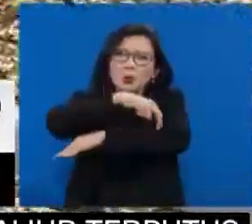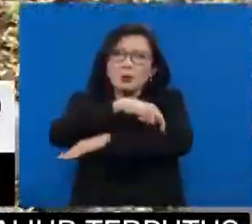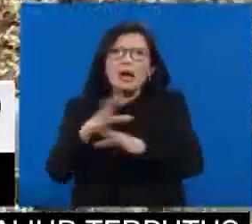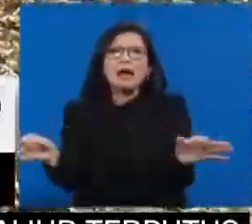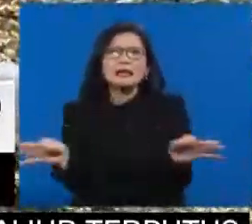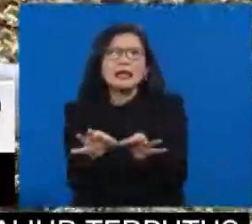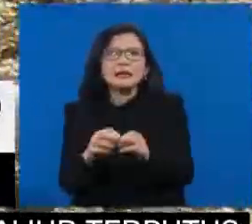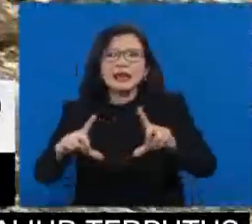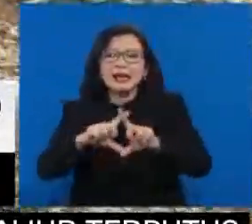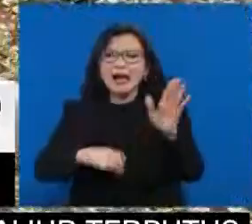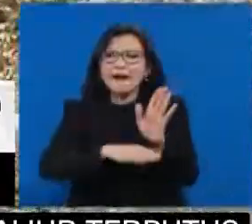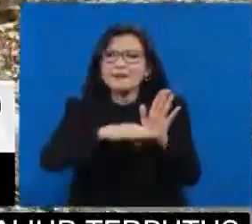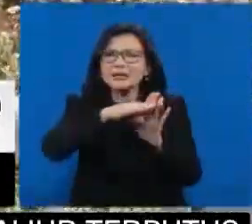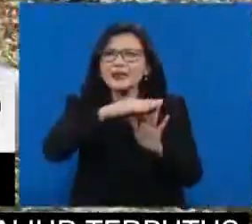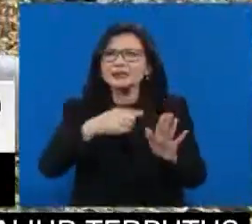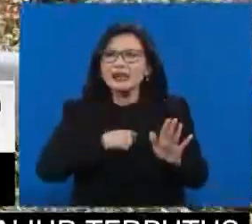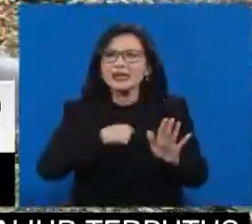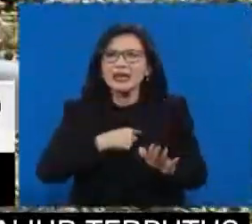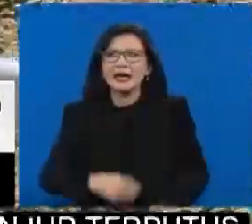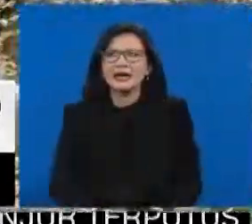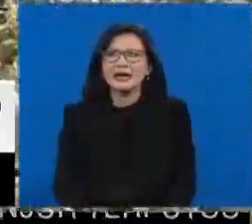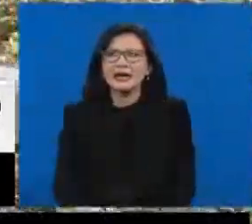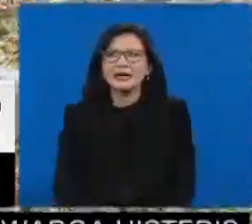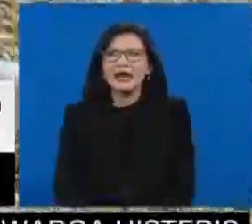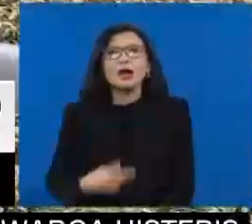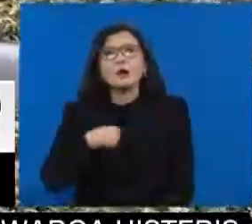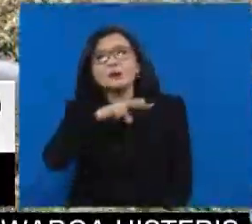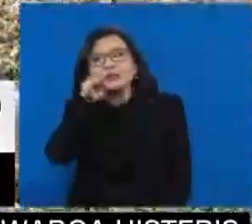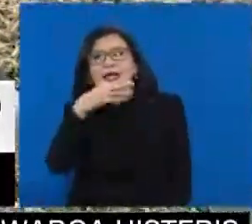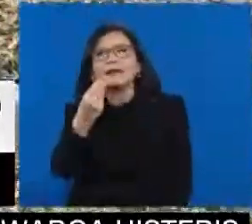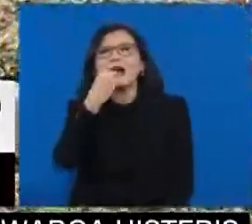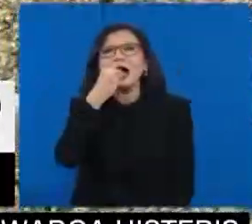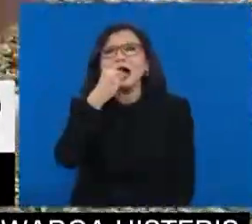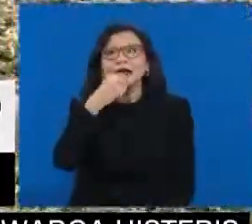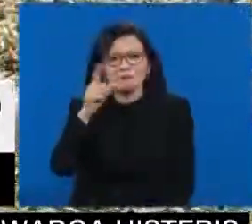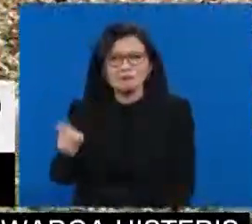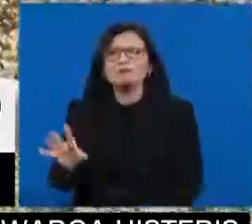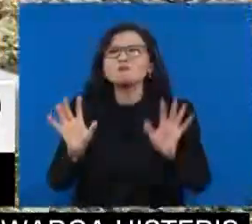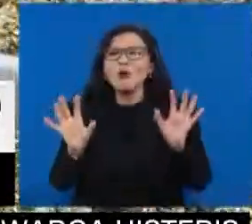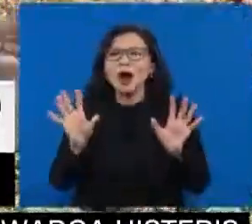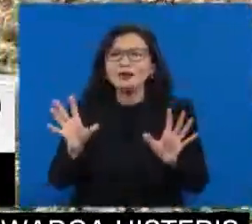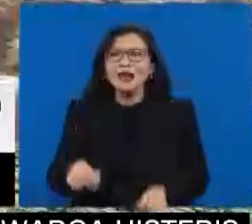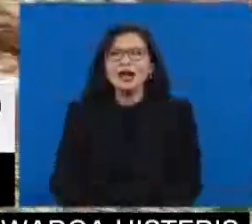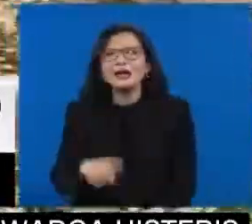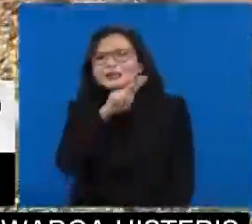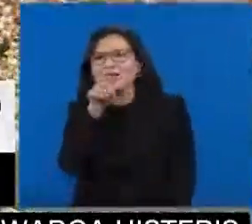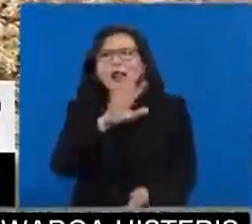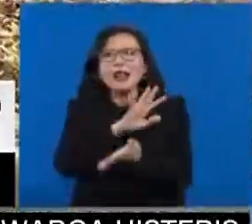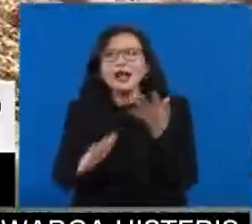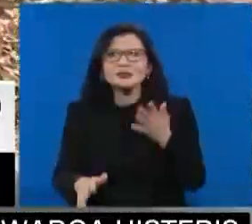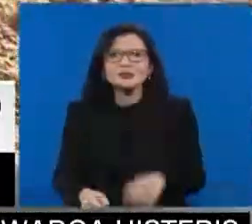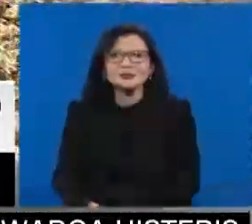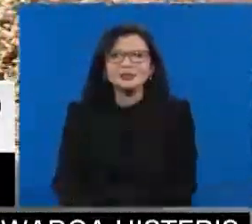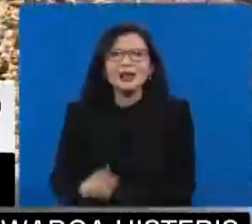dari apartemen saya dan juga wow, kalau saya mau cari makan, lihat jajanan di sana tinggal langsung bisa